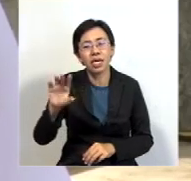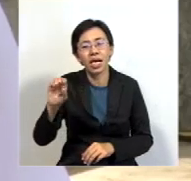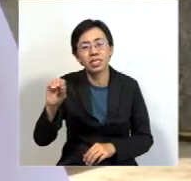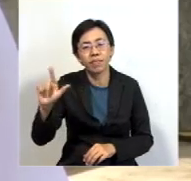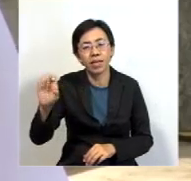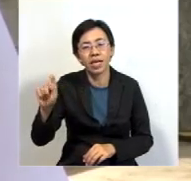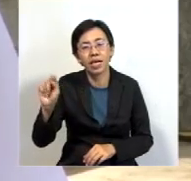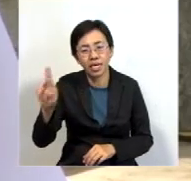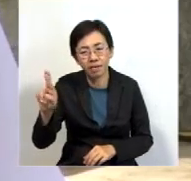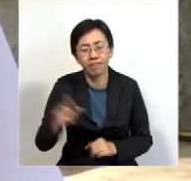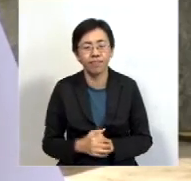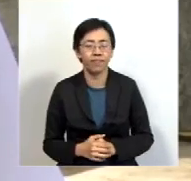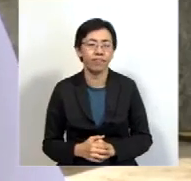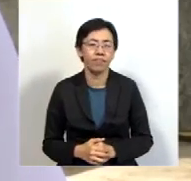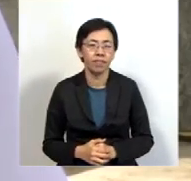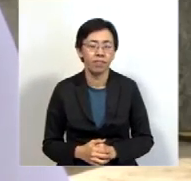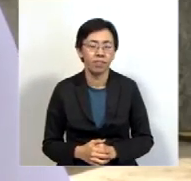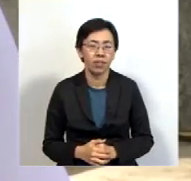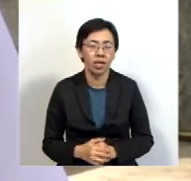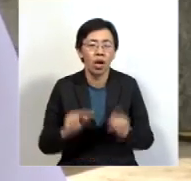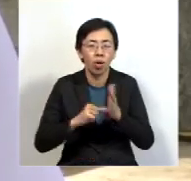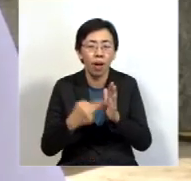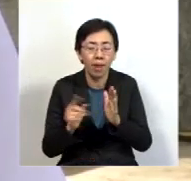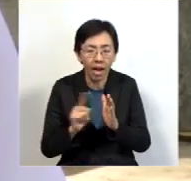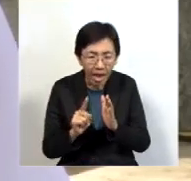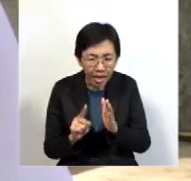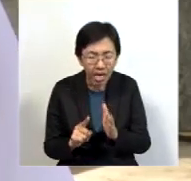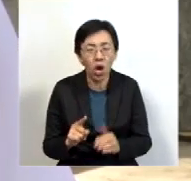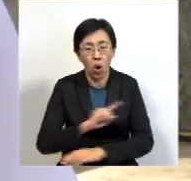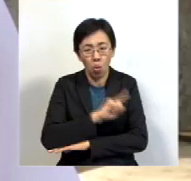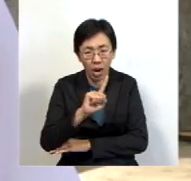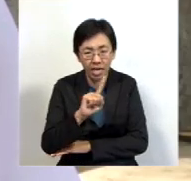ลูกบาศก์เมตรต่อวันนั่นก็คือประมาณ 50,000 ลิตรต่อวัน